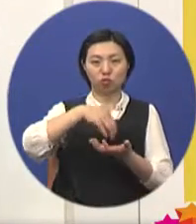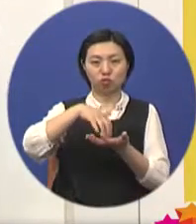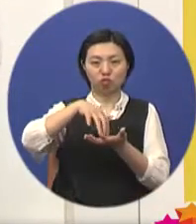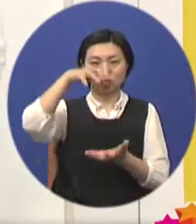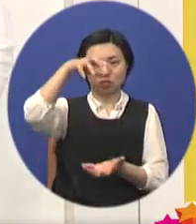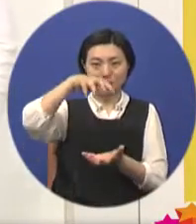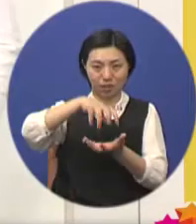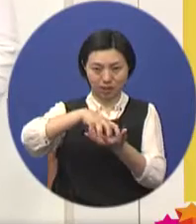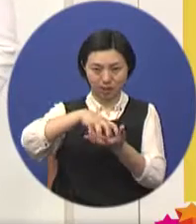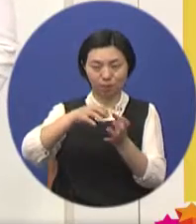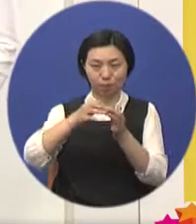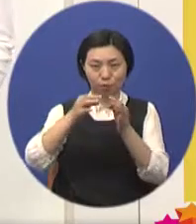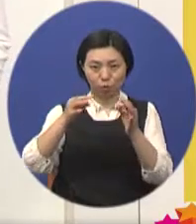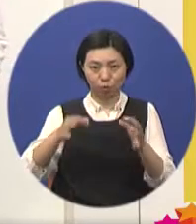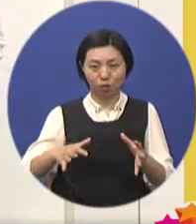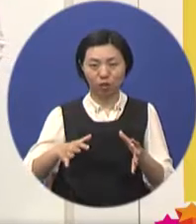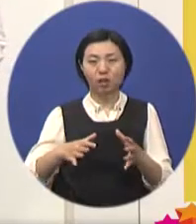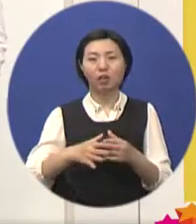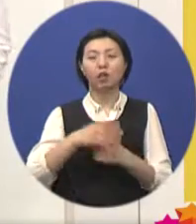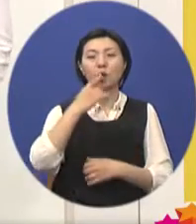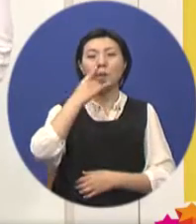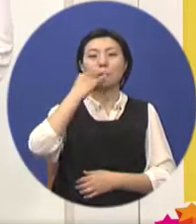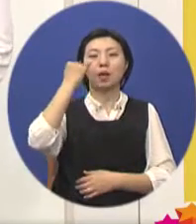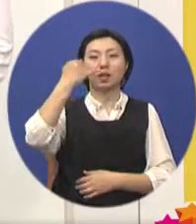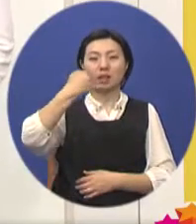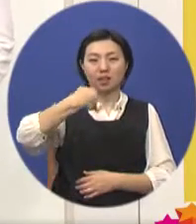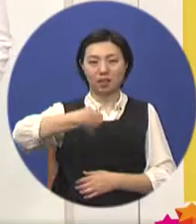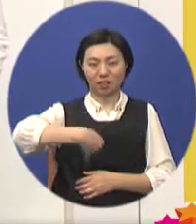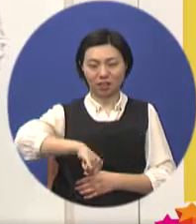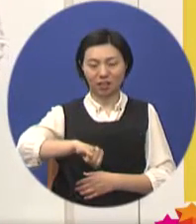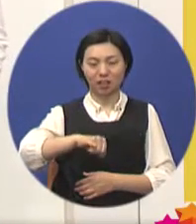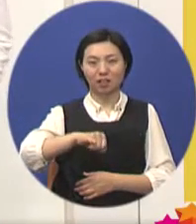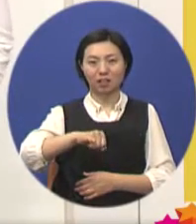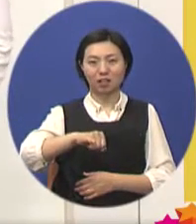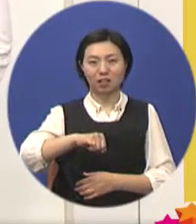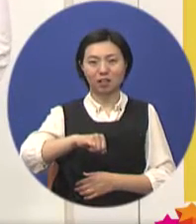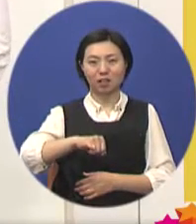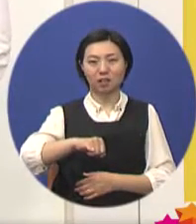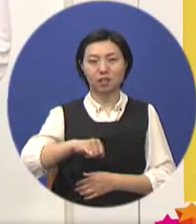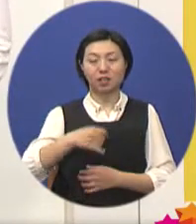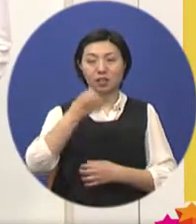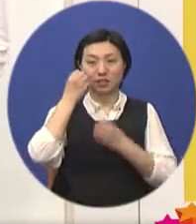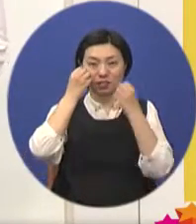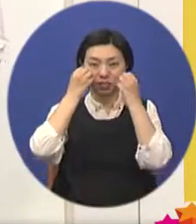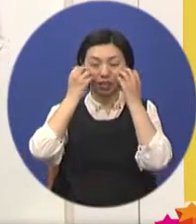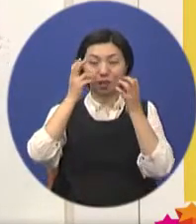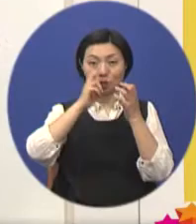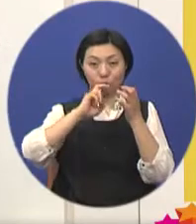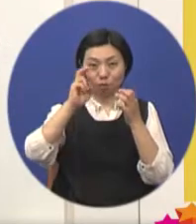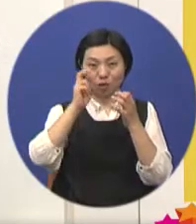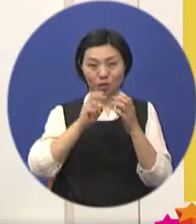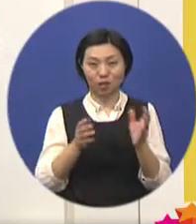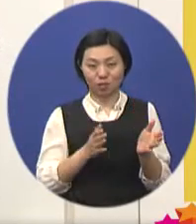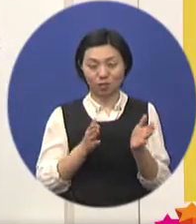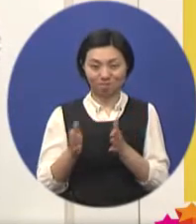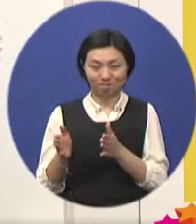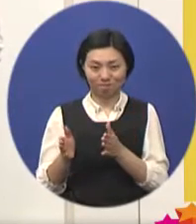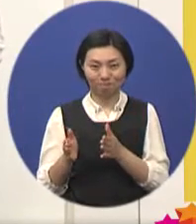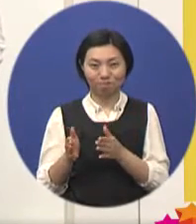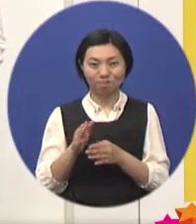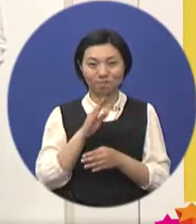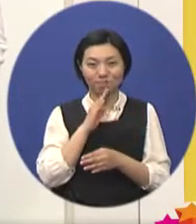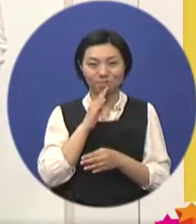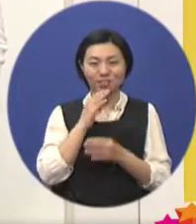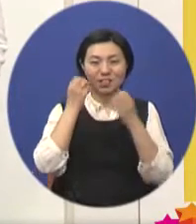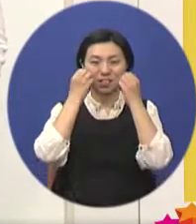네. 우리 엄마 딸. 예, 우리 엄마 딸인가요? 보고 싶었는데. 네. 신곡 나오면 곧. 뮤직비디오 준비해야죠. 네, 네. 이제 신곡